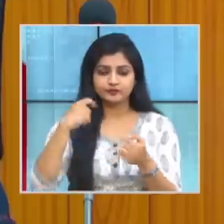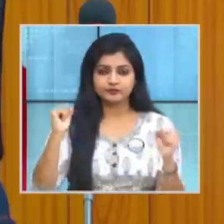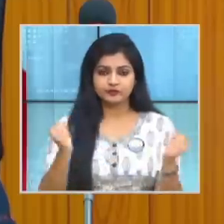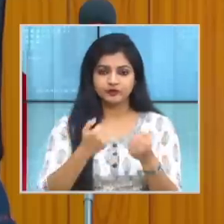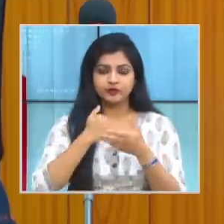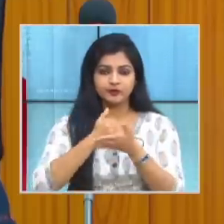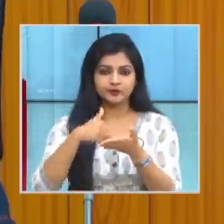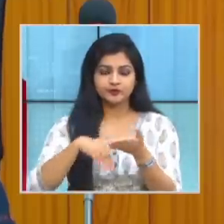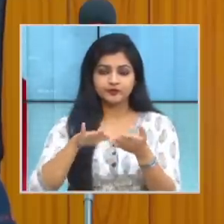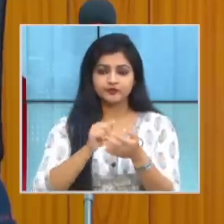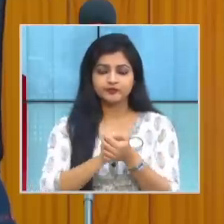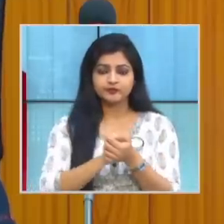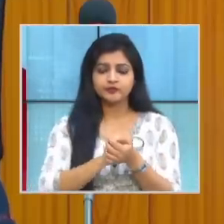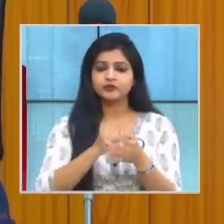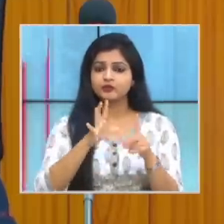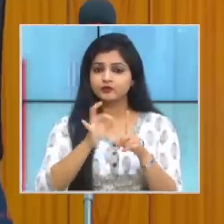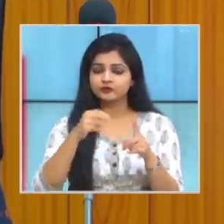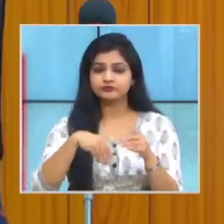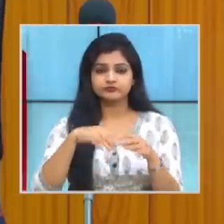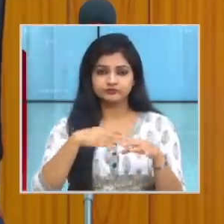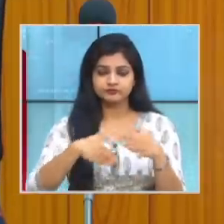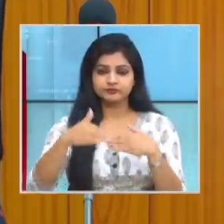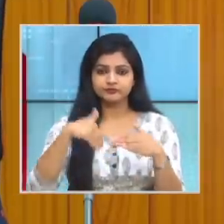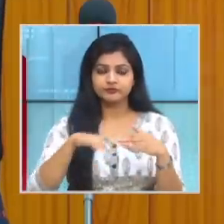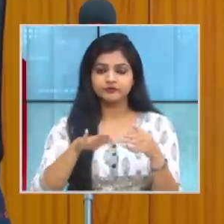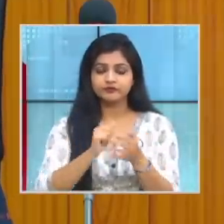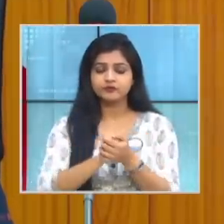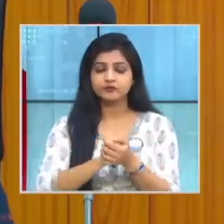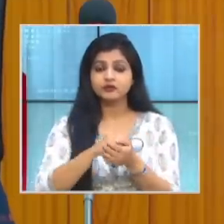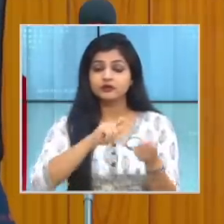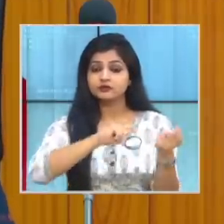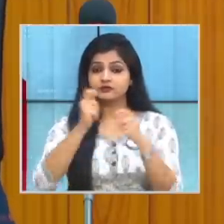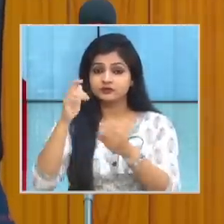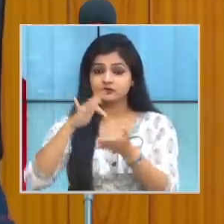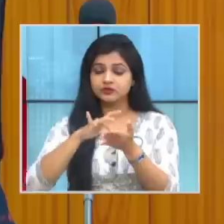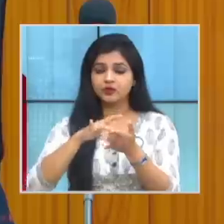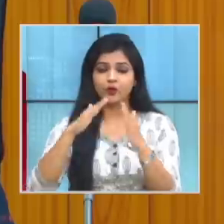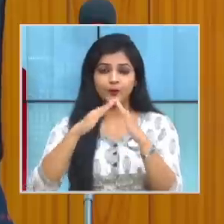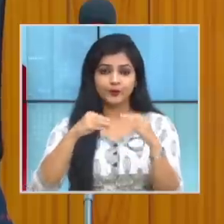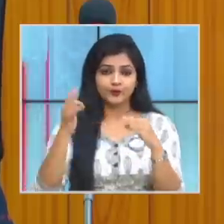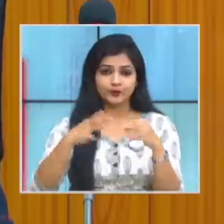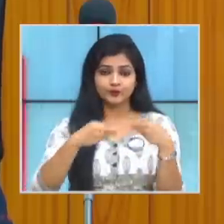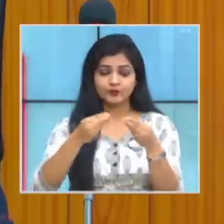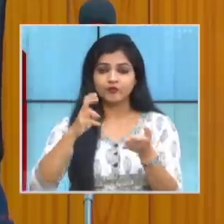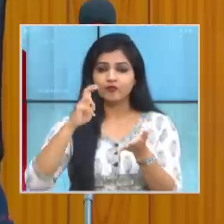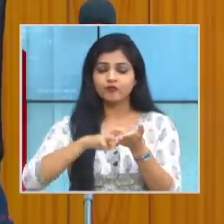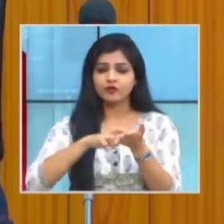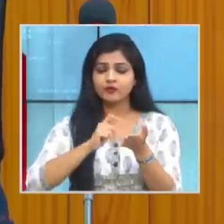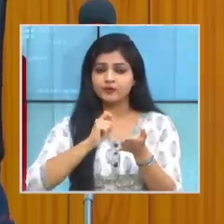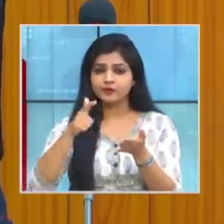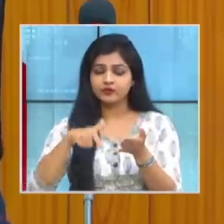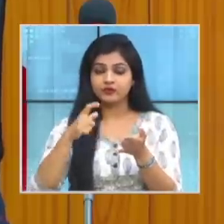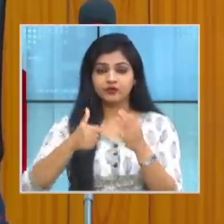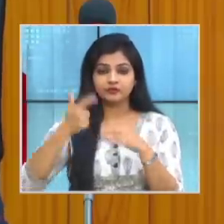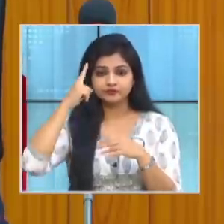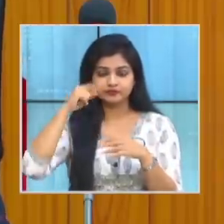ശ്രമിച്ചിട്ടുണ്ട്, കാര്യങ്ങൾ ചെയ്തുകൊണ്ടിരിക്കുകയാണ്. അതിൻ്റെ വാടകയും കലക്ടർ റിപ്പോർട്ട് ഞങ്ങൾ ചർച്ച ചെയ്ത് വാടകയും നിശ്ചയിച്ച്